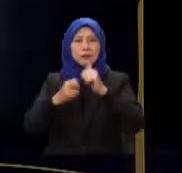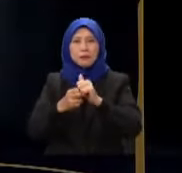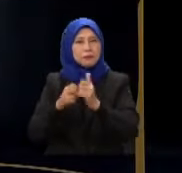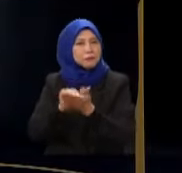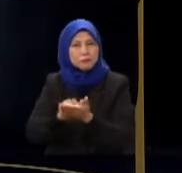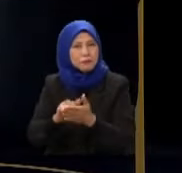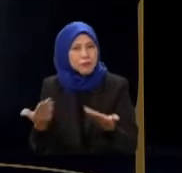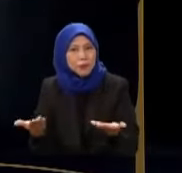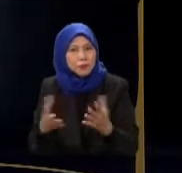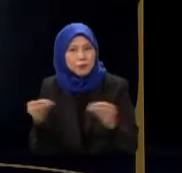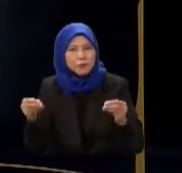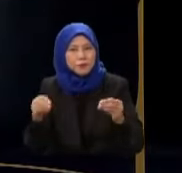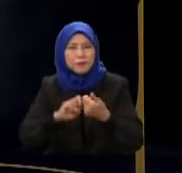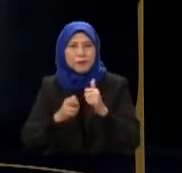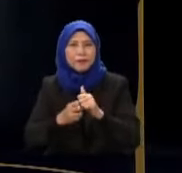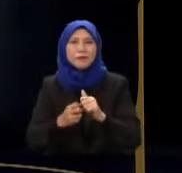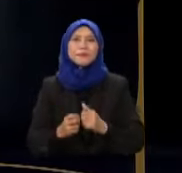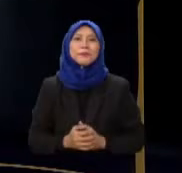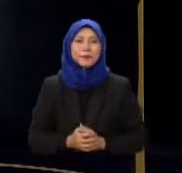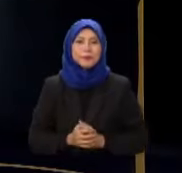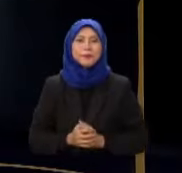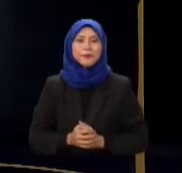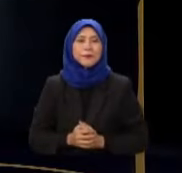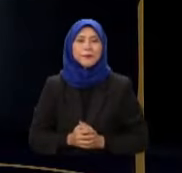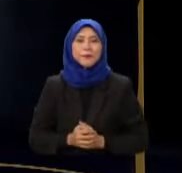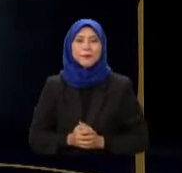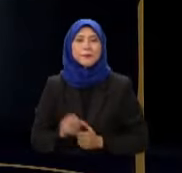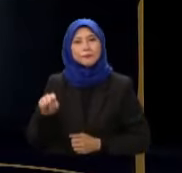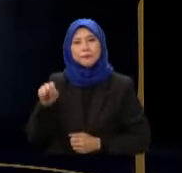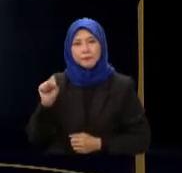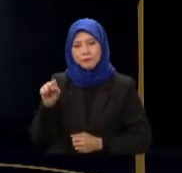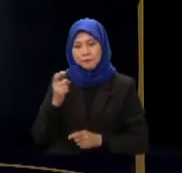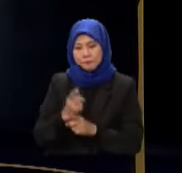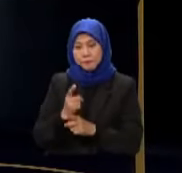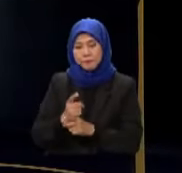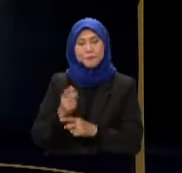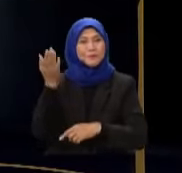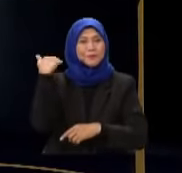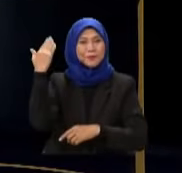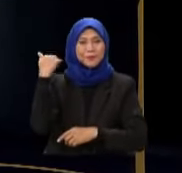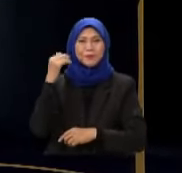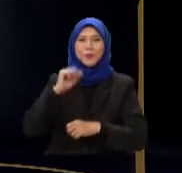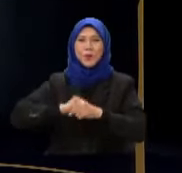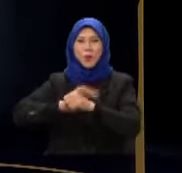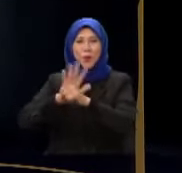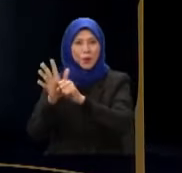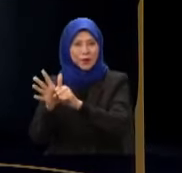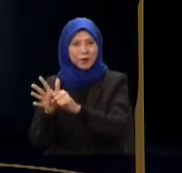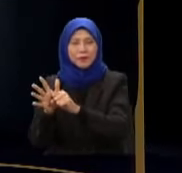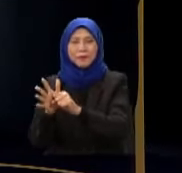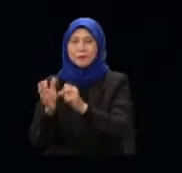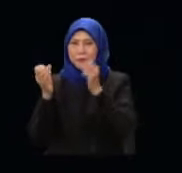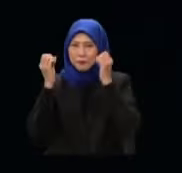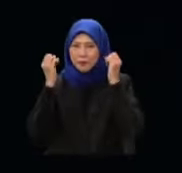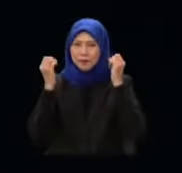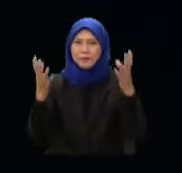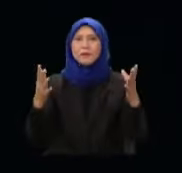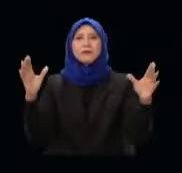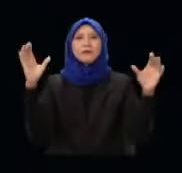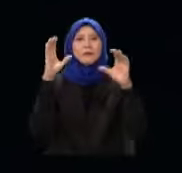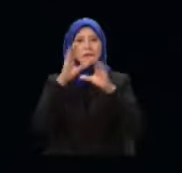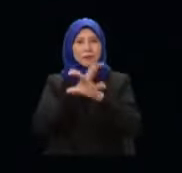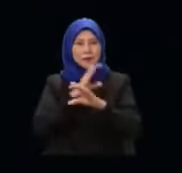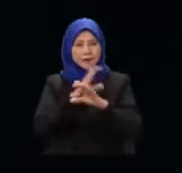ini Duh betullah waktu kog 19.mei kita berhadapan dengan banyak cabaran nya